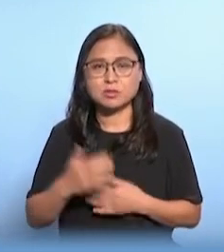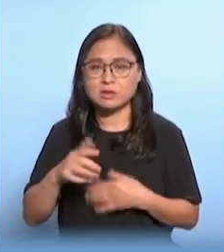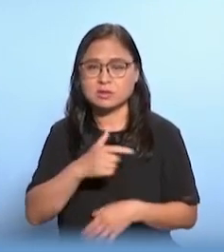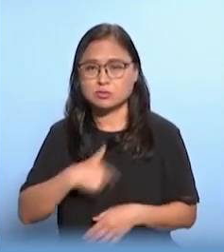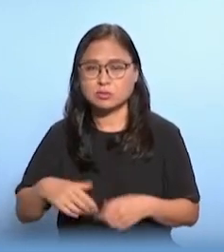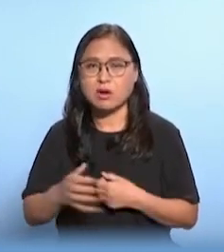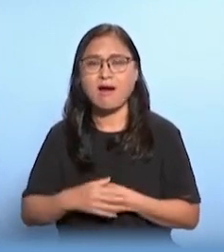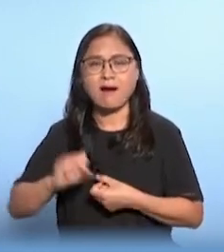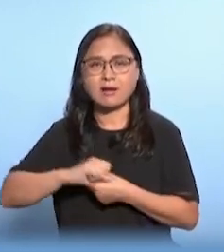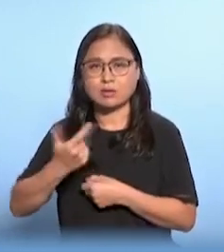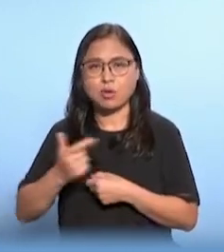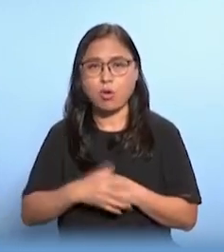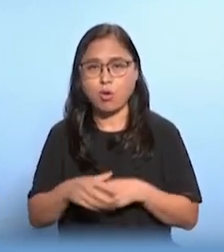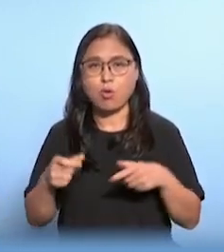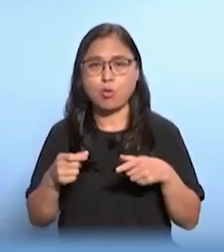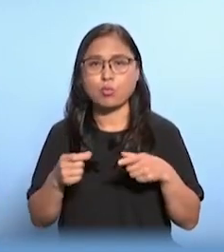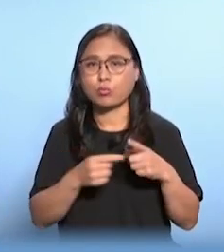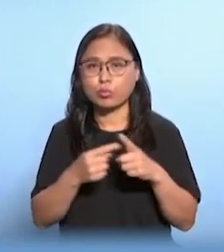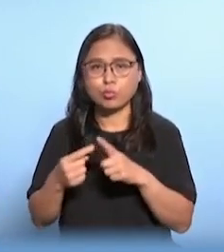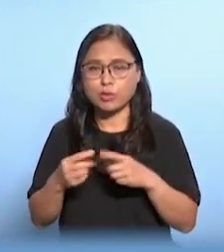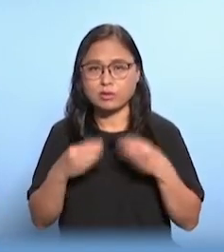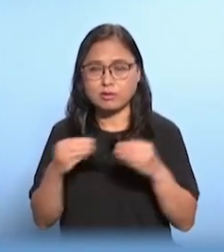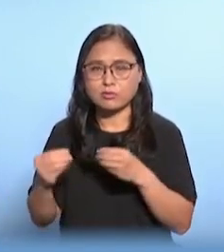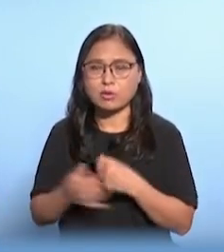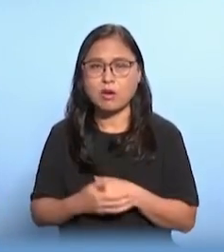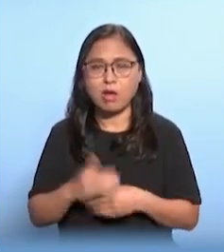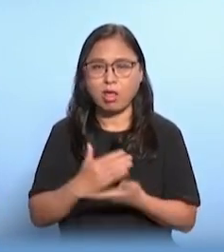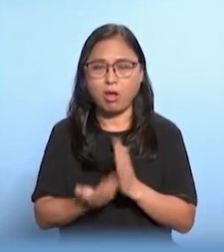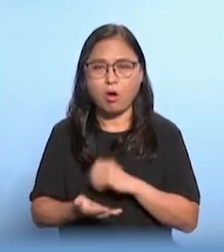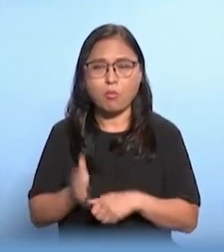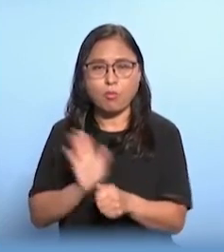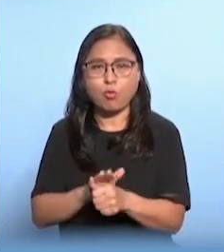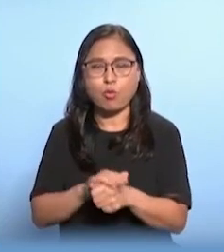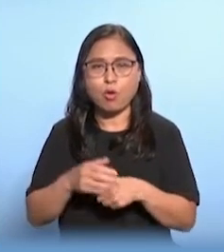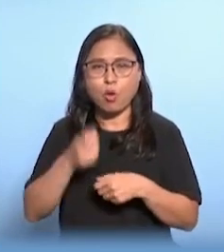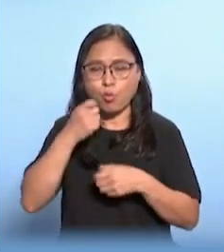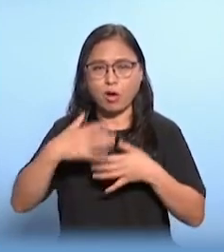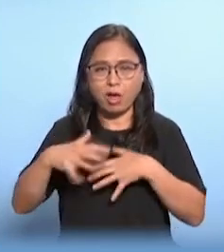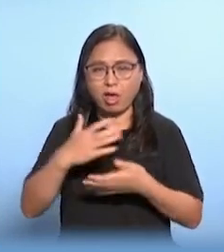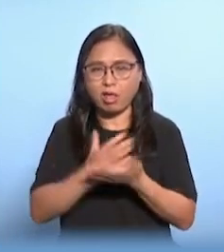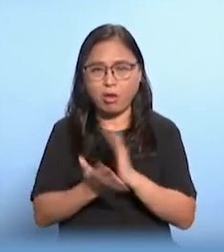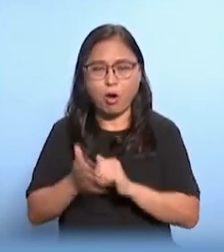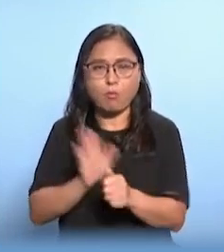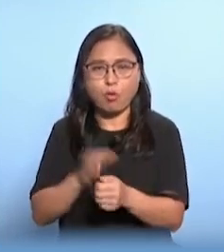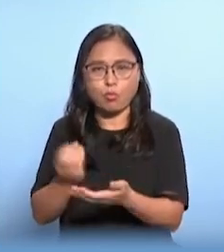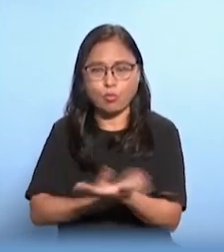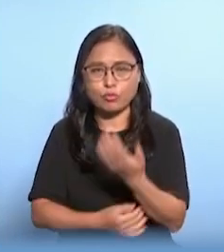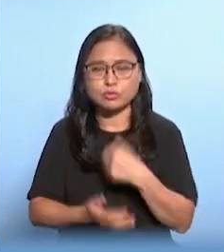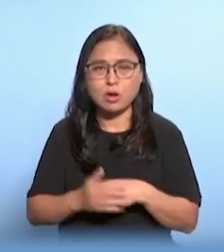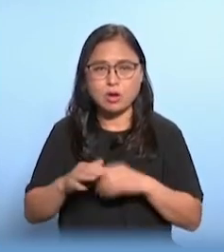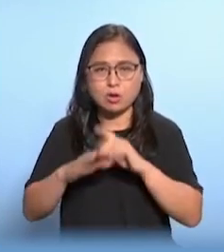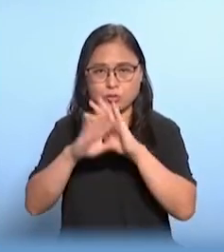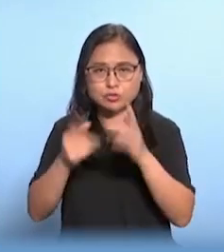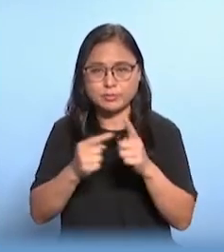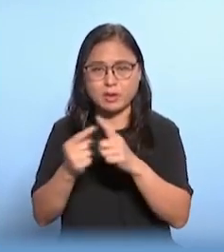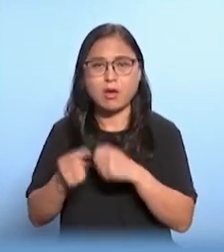眾教育宣傳力度，通過多渠道灌輸保護野生動物同埋生態環境嘅觀念，提高全民保育嘅意